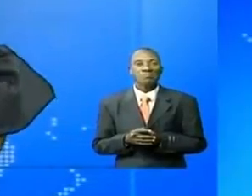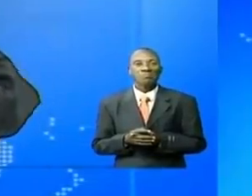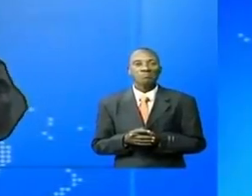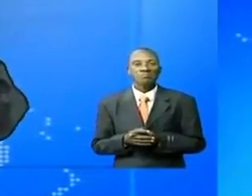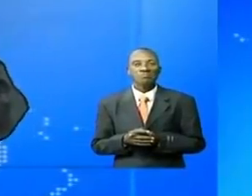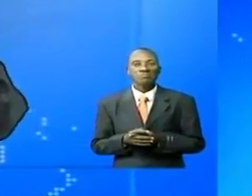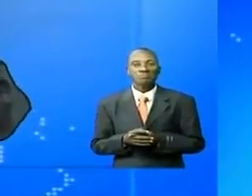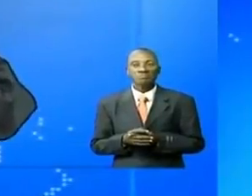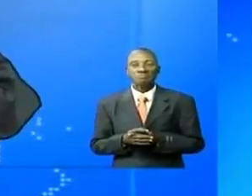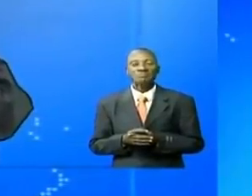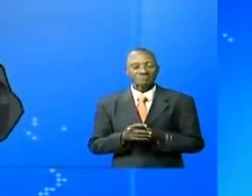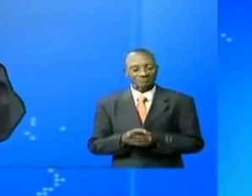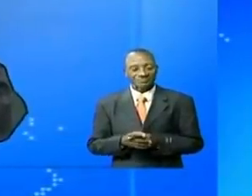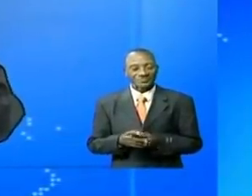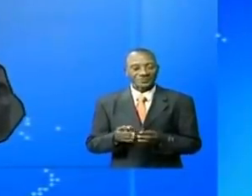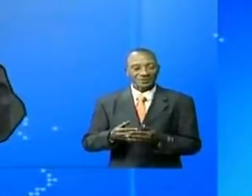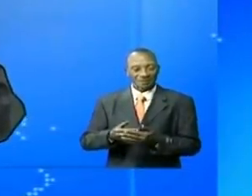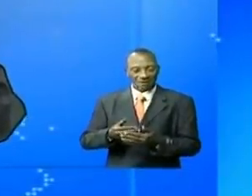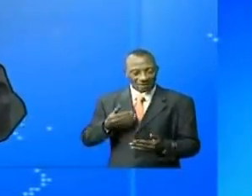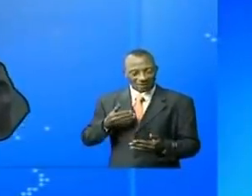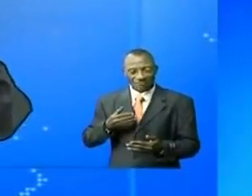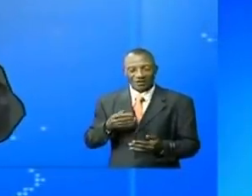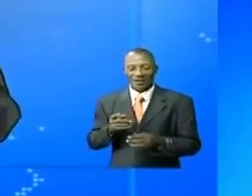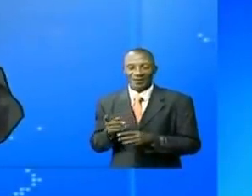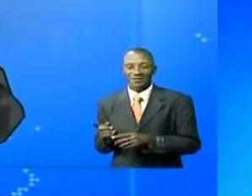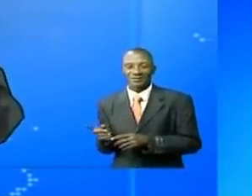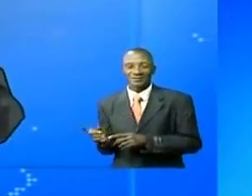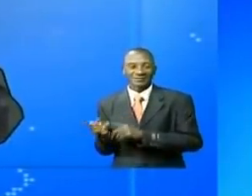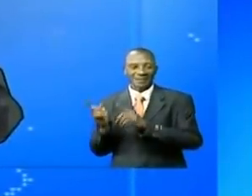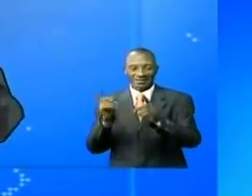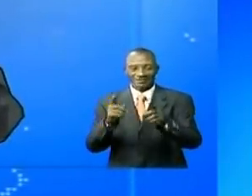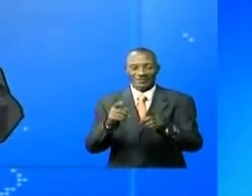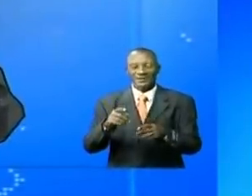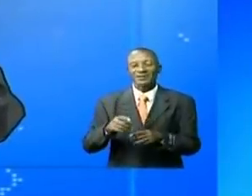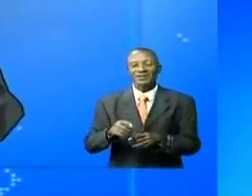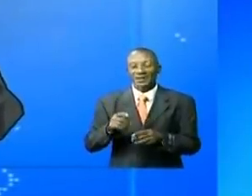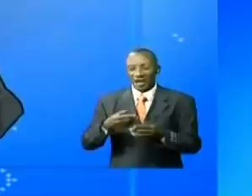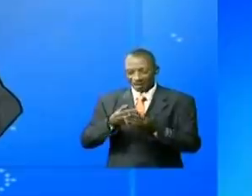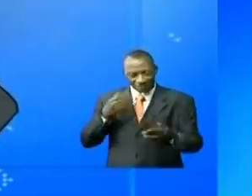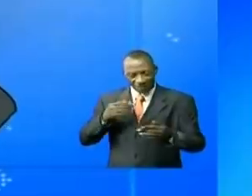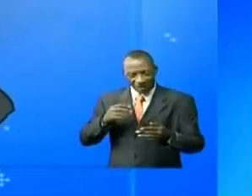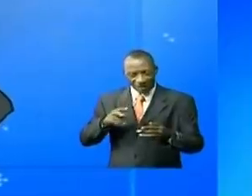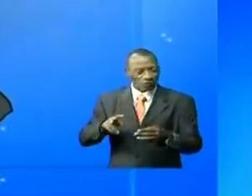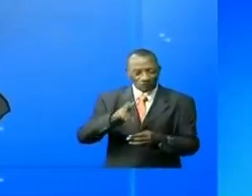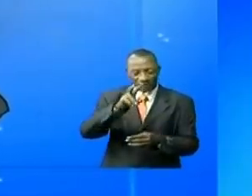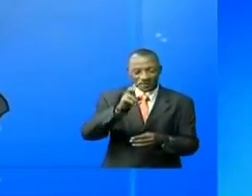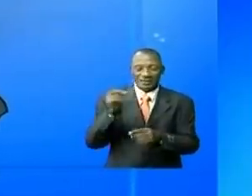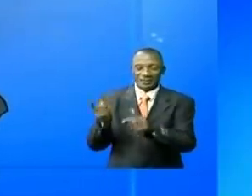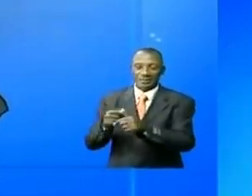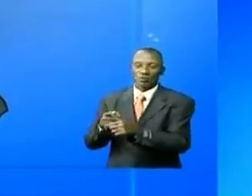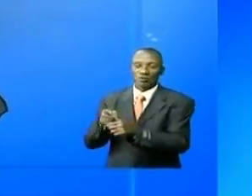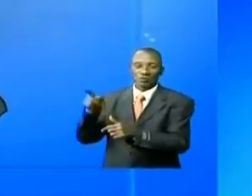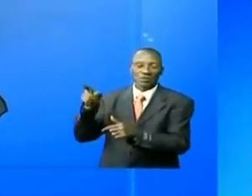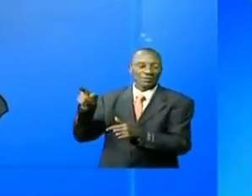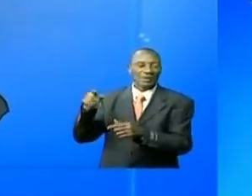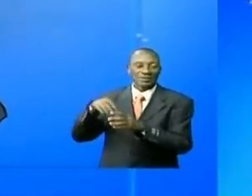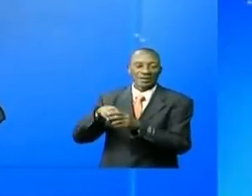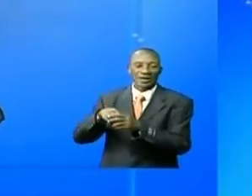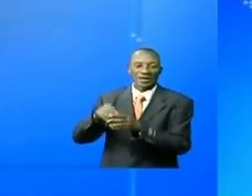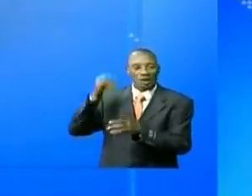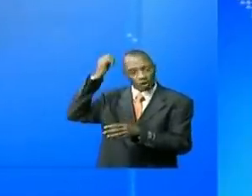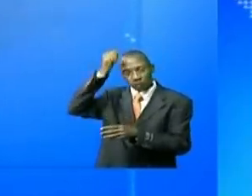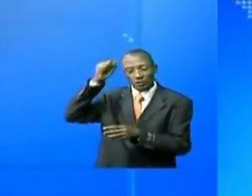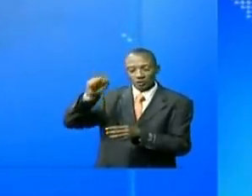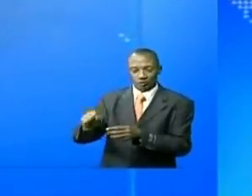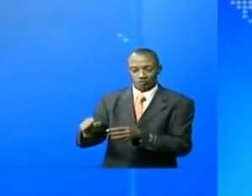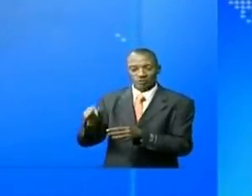Avant de quitter Djouba, capitale du Soudan du Sud, le chef de l'État, Félix-Antoine Tshisekedi Tshilombo, a eu un tête-à-tête avec son homologue du Soudan du Sud de